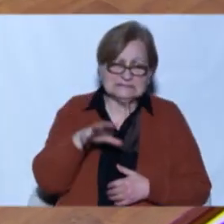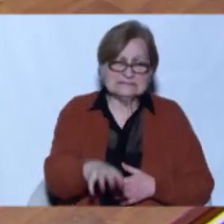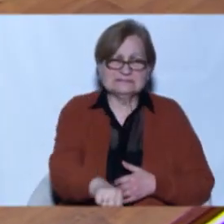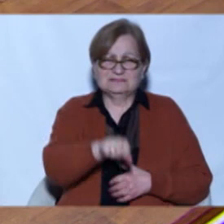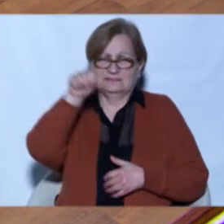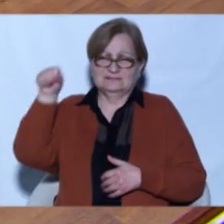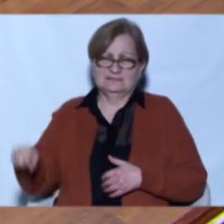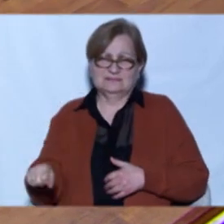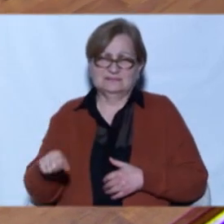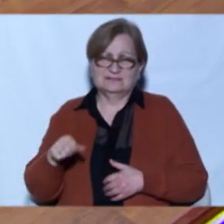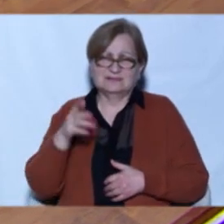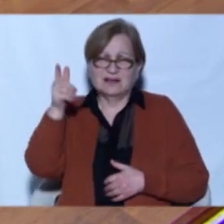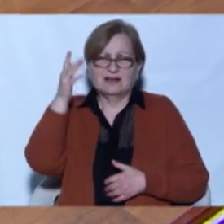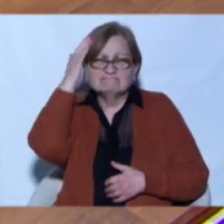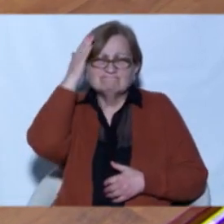და აქ არის